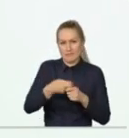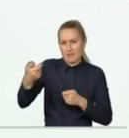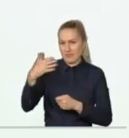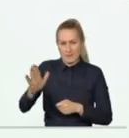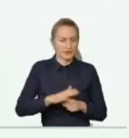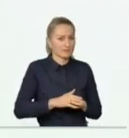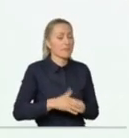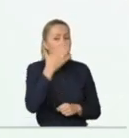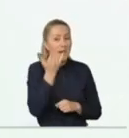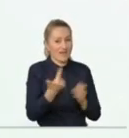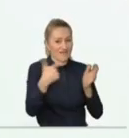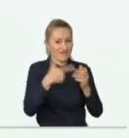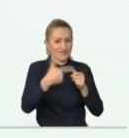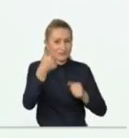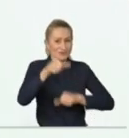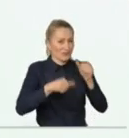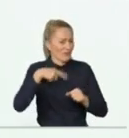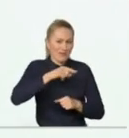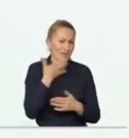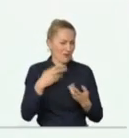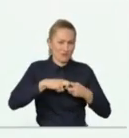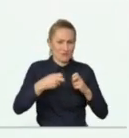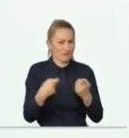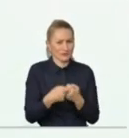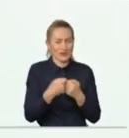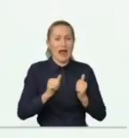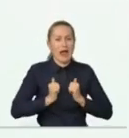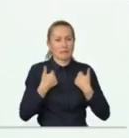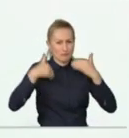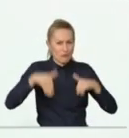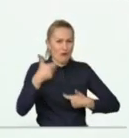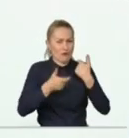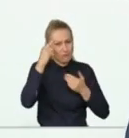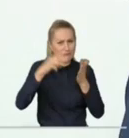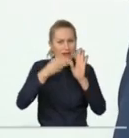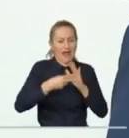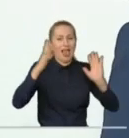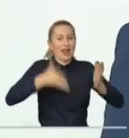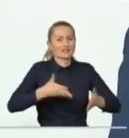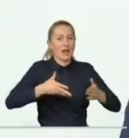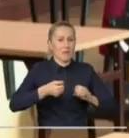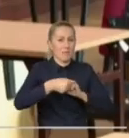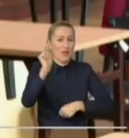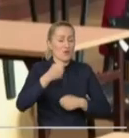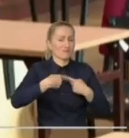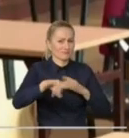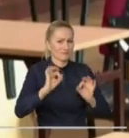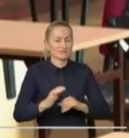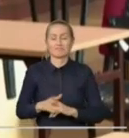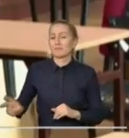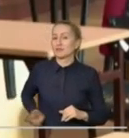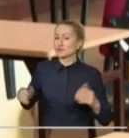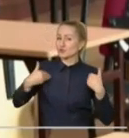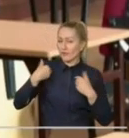2021 roku nic dziś nie stoi na przeszkodzie, abyśmy planowali przeprowadzenie egzaminu maturalnego właściwego. Ministerstwo Zdrowia zapowiada,